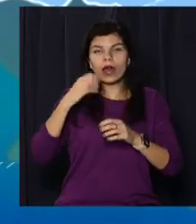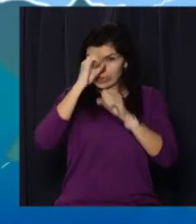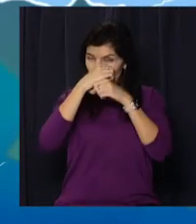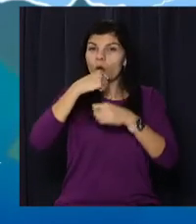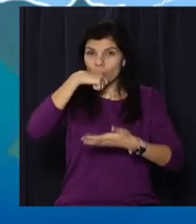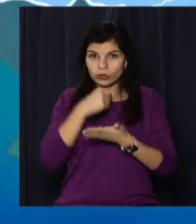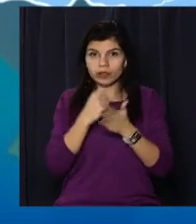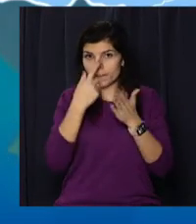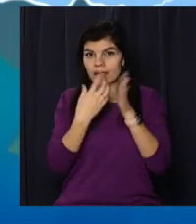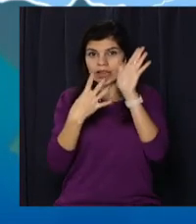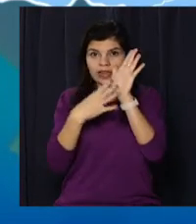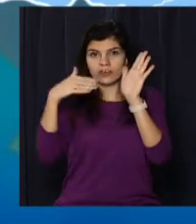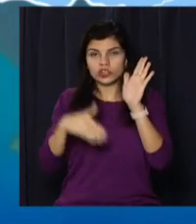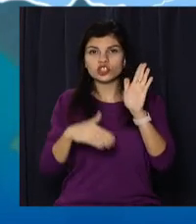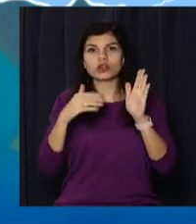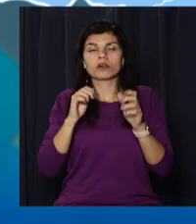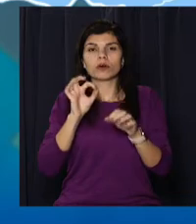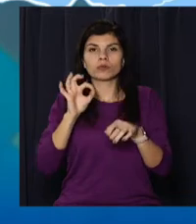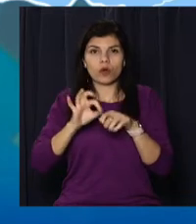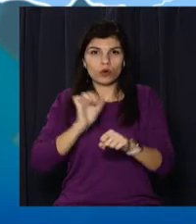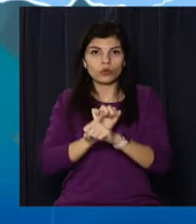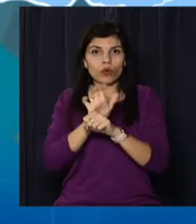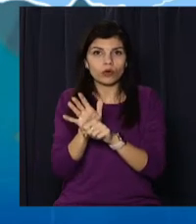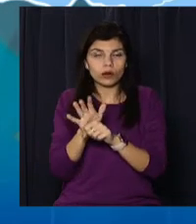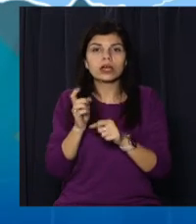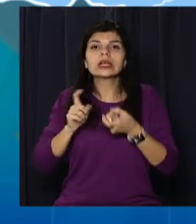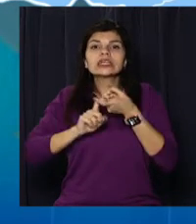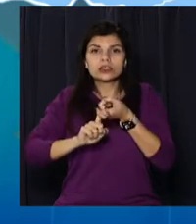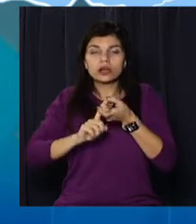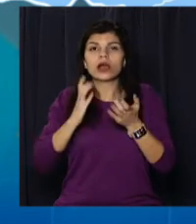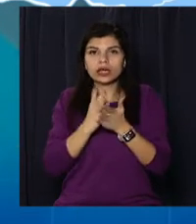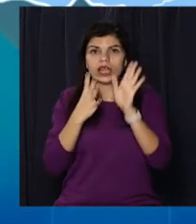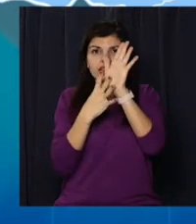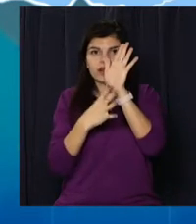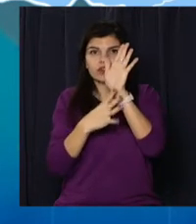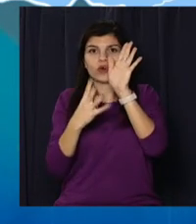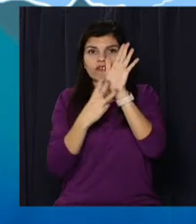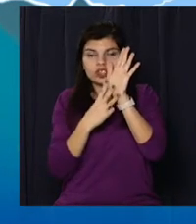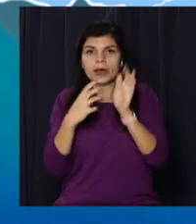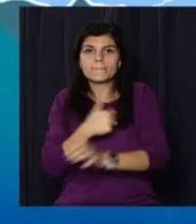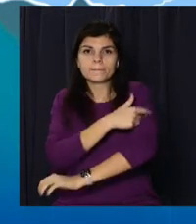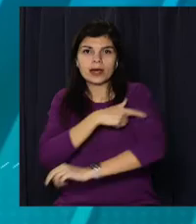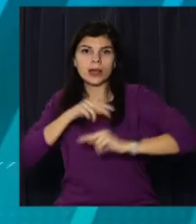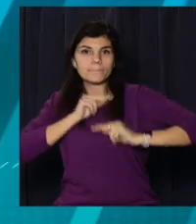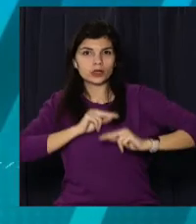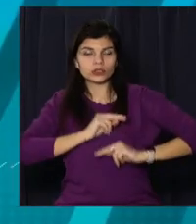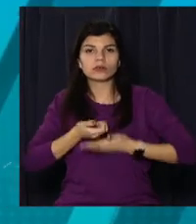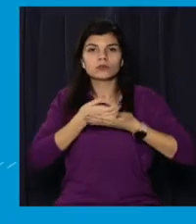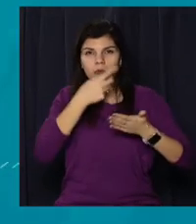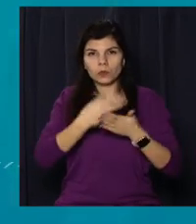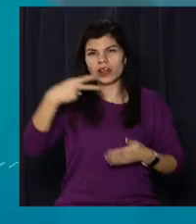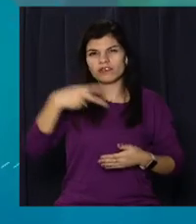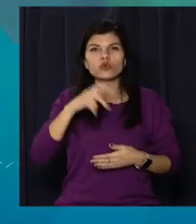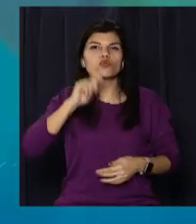підтвердили майже 9 тисяч нових випадків корони. Серед заражених і 98 медпрацівників. Ушпиталили понад 2